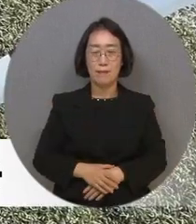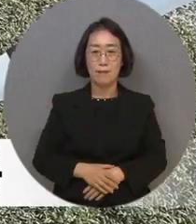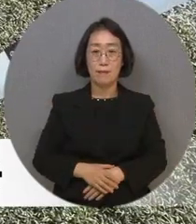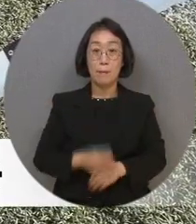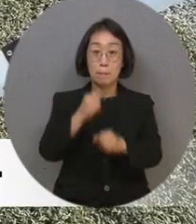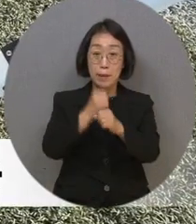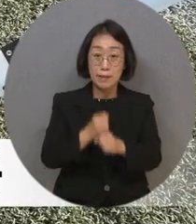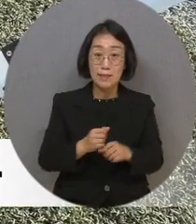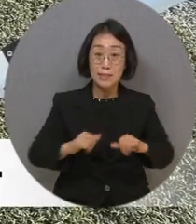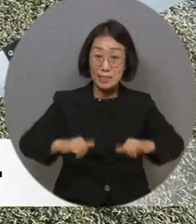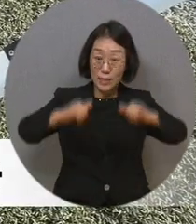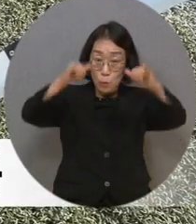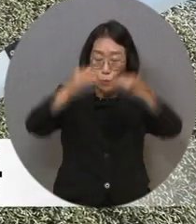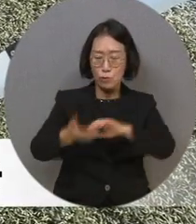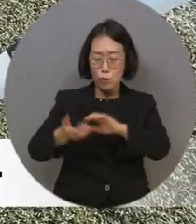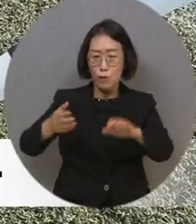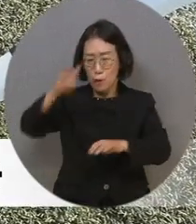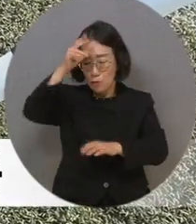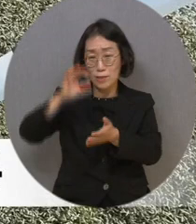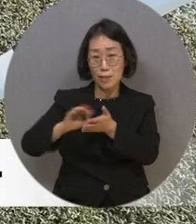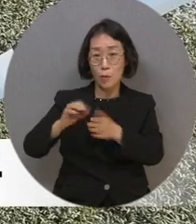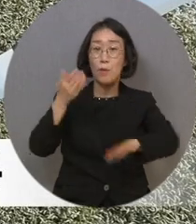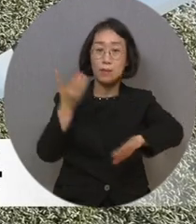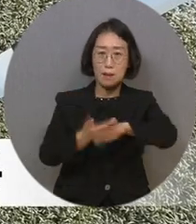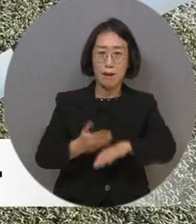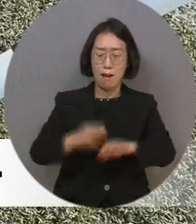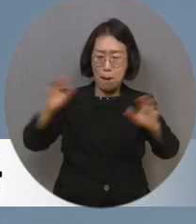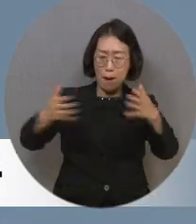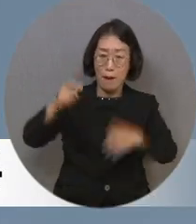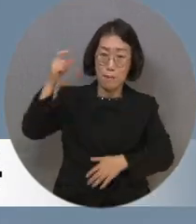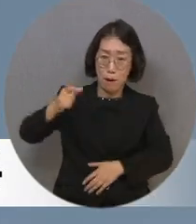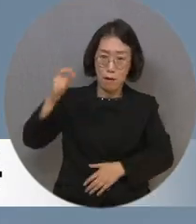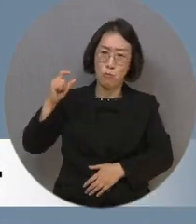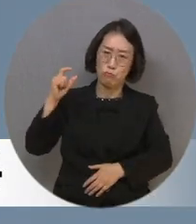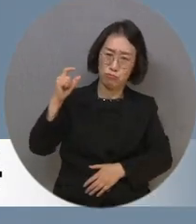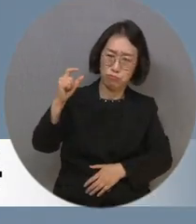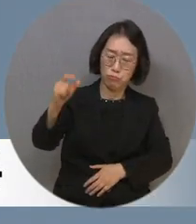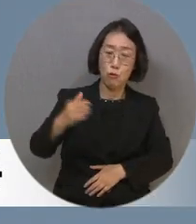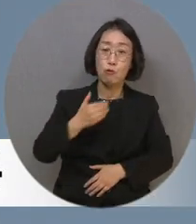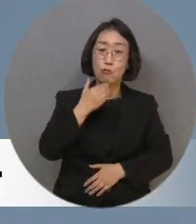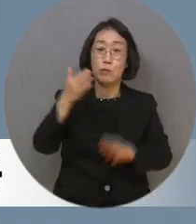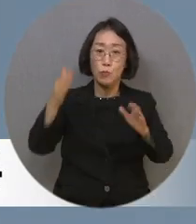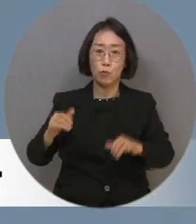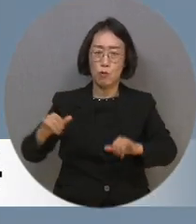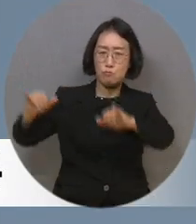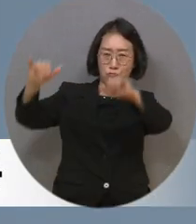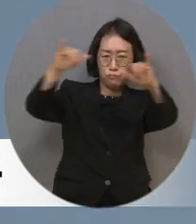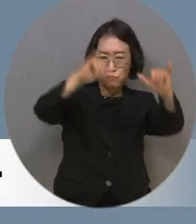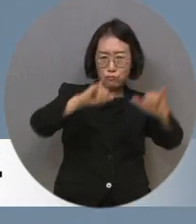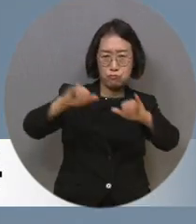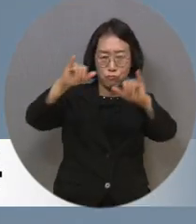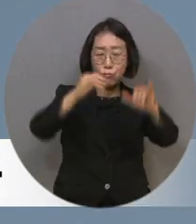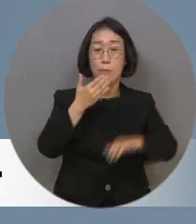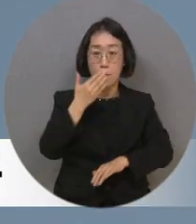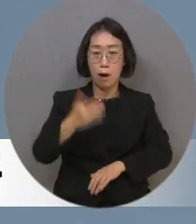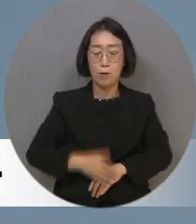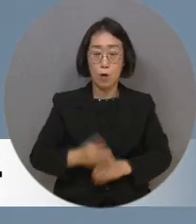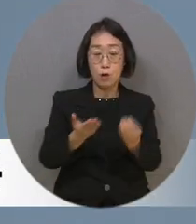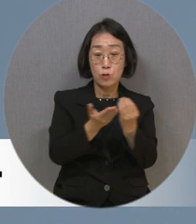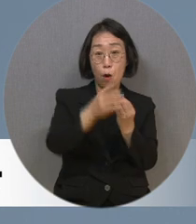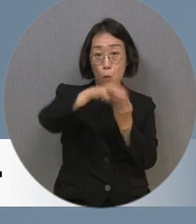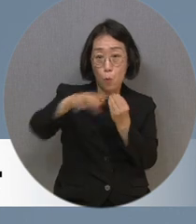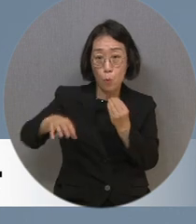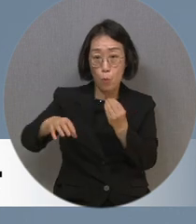개발된 드론은 기존의 경찰 드론과 달리 내풍성이 강하고 90분 이상 채공이 가능한 하이브리드 드론으로 섬지역